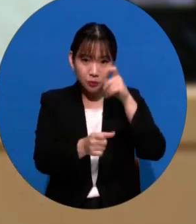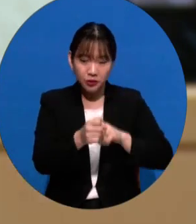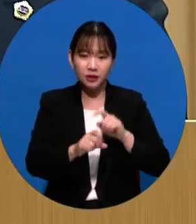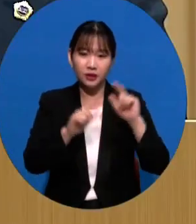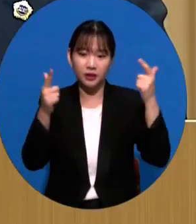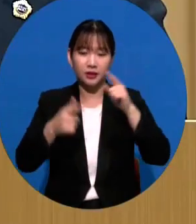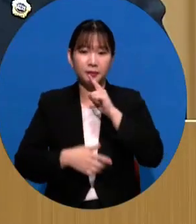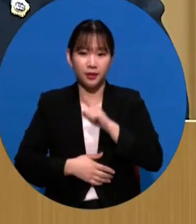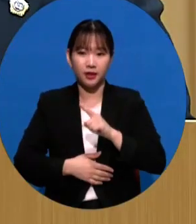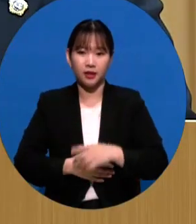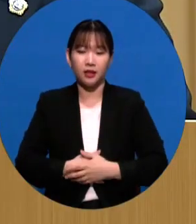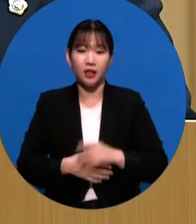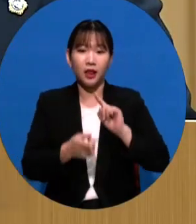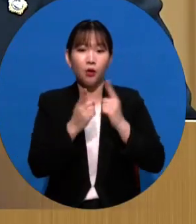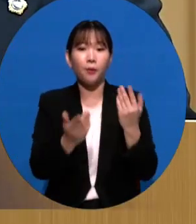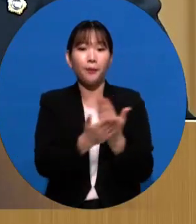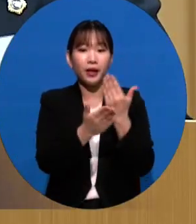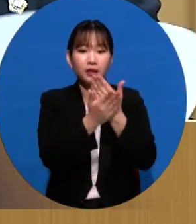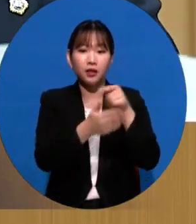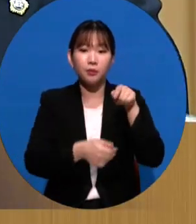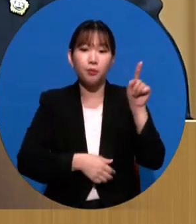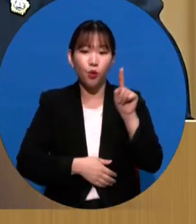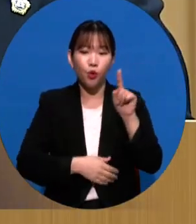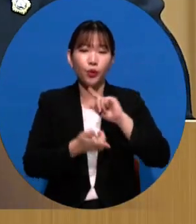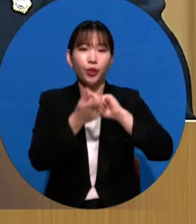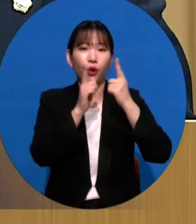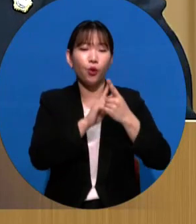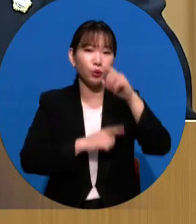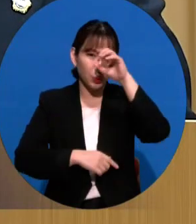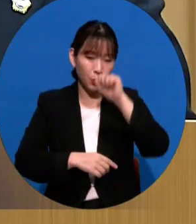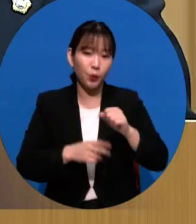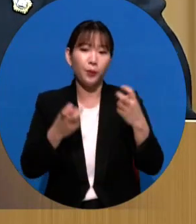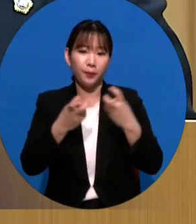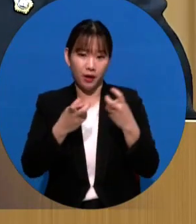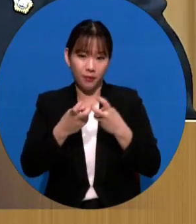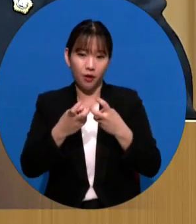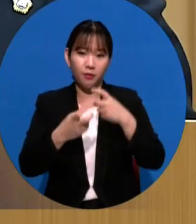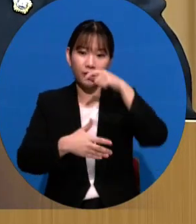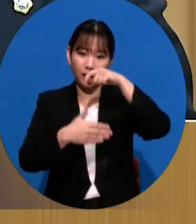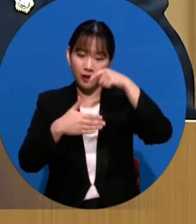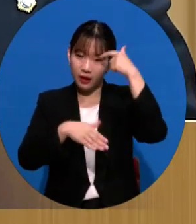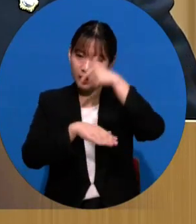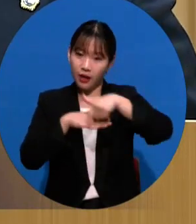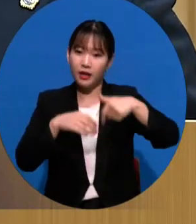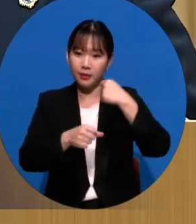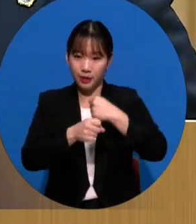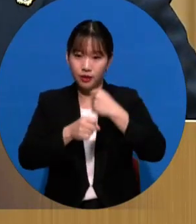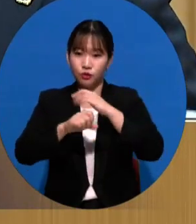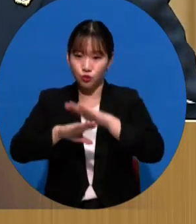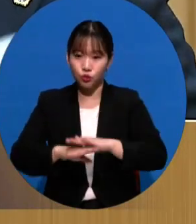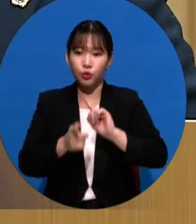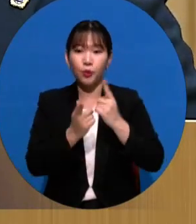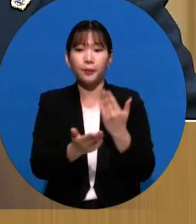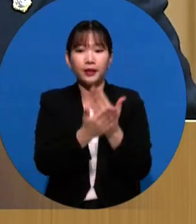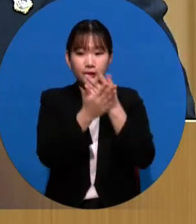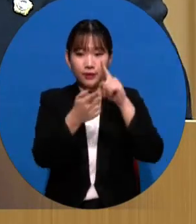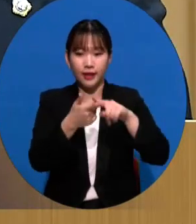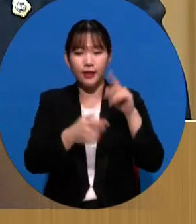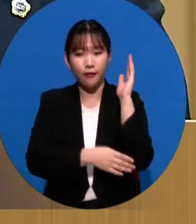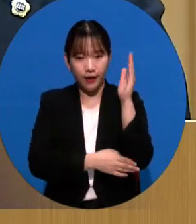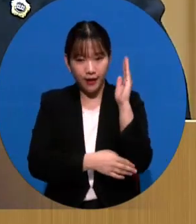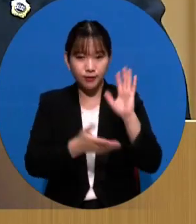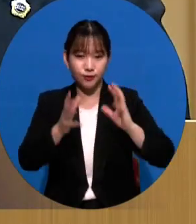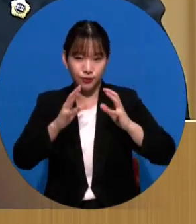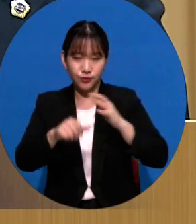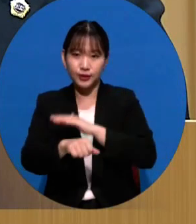것입니다. 상생이라고 하는 것은 서로가 윈윈할 수 있는 그런 프로그램을 놓고 상생을 이야기를 하면서 잘 된다